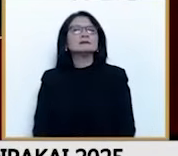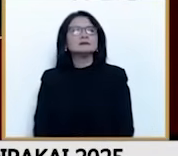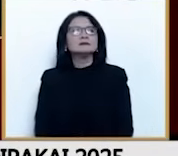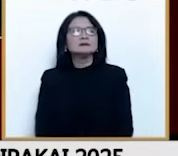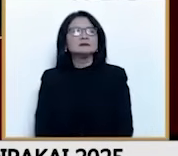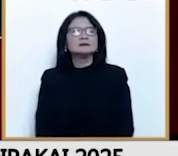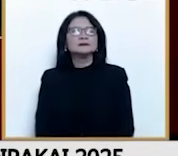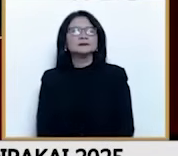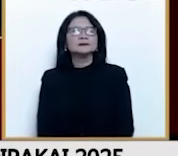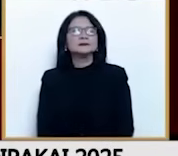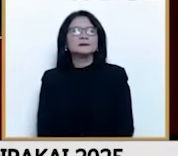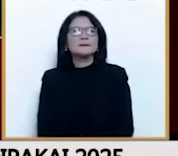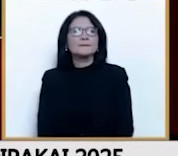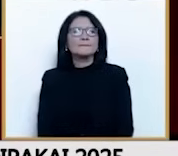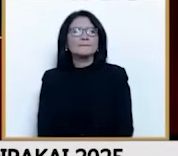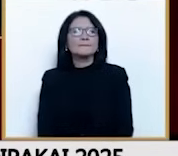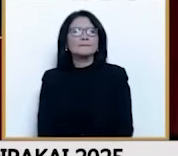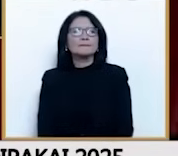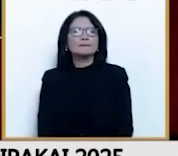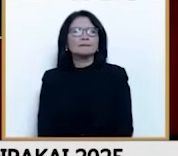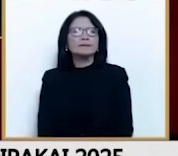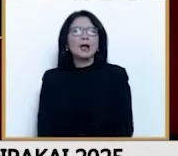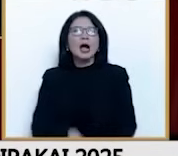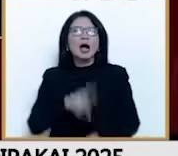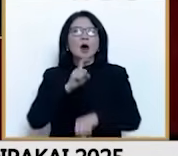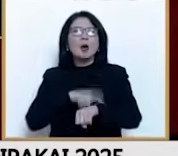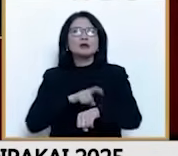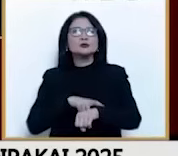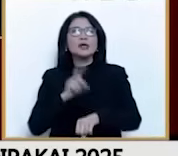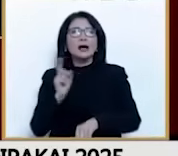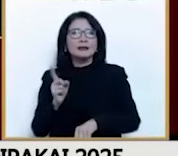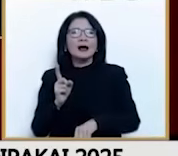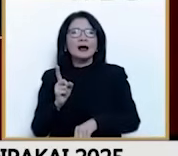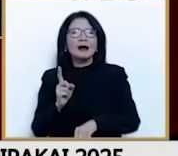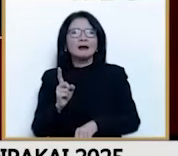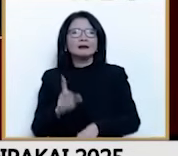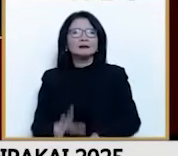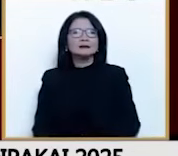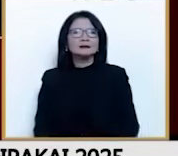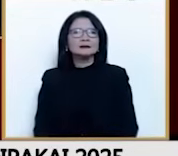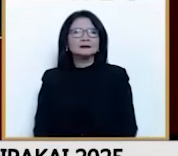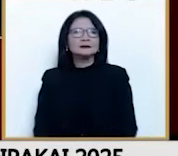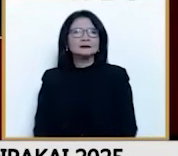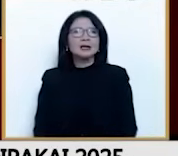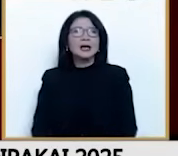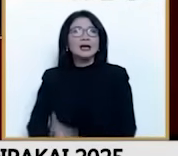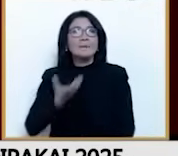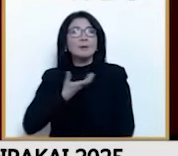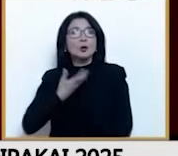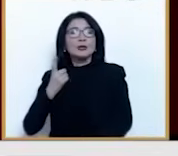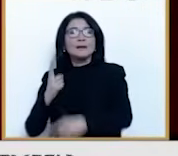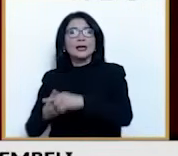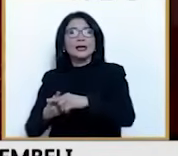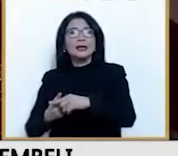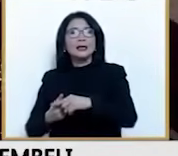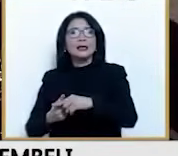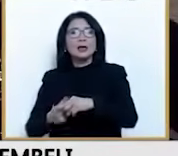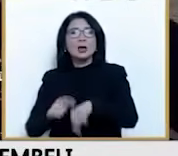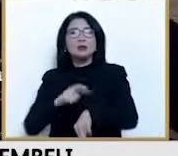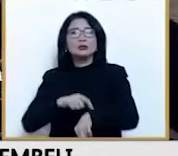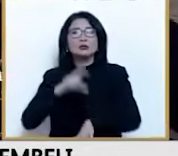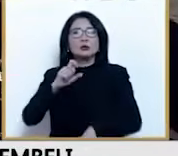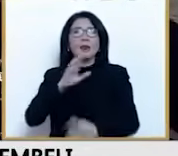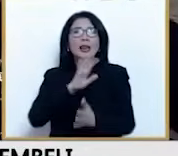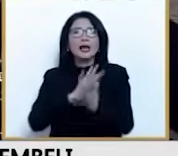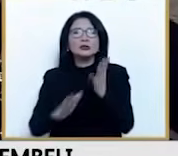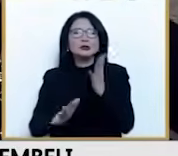Terima kasih. Baik, waktunya masih ada, Bapak, silakan. Ada yang mau ditambahkan? Baik, waktunya cukup. Jadi